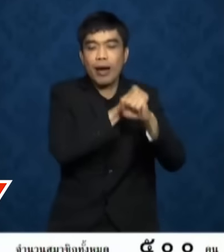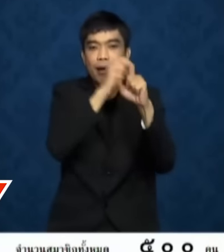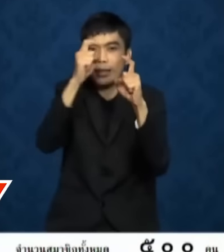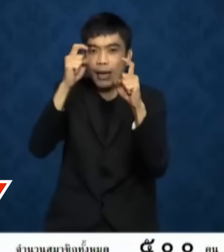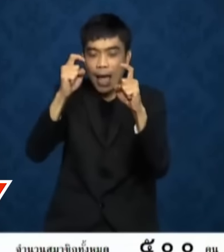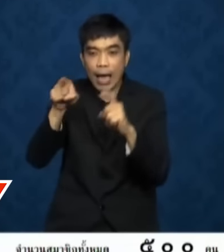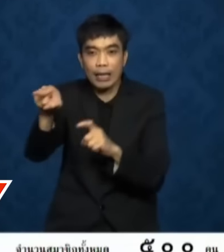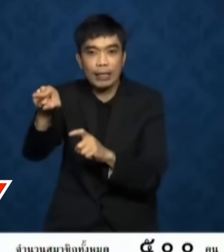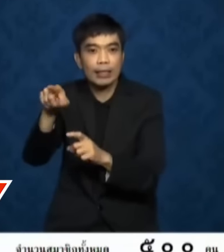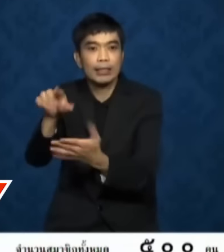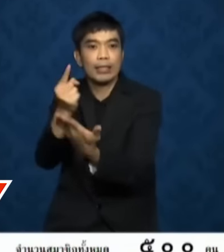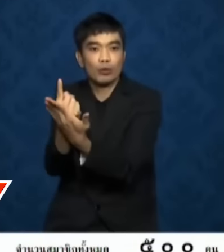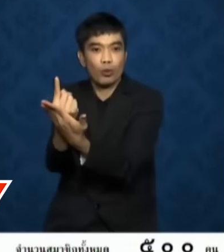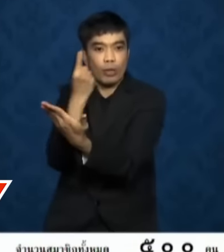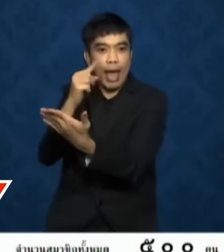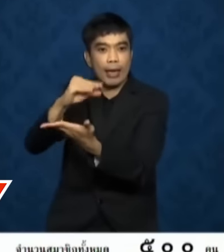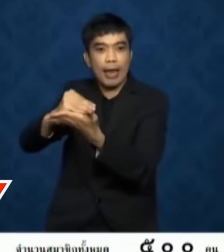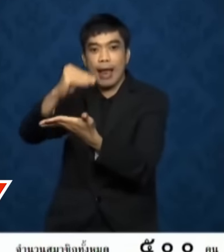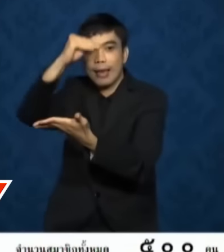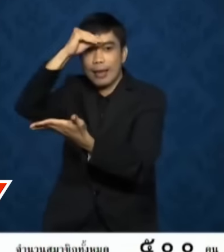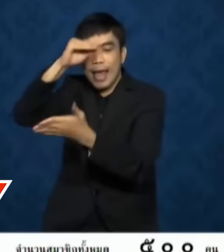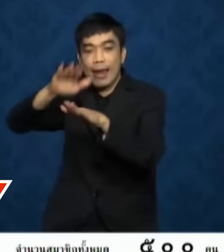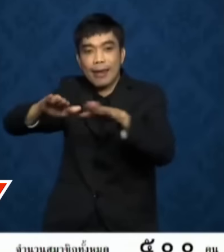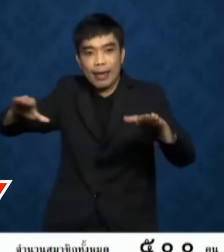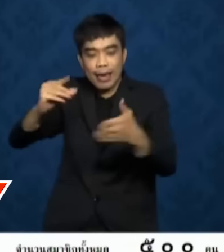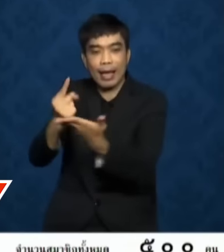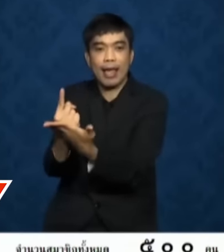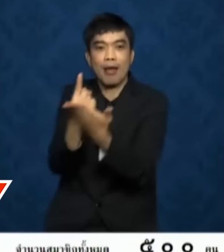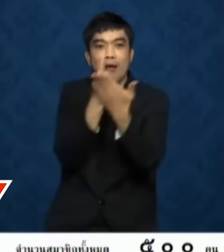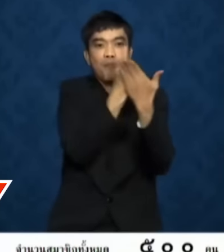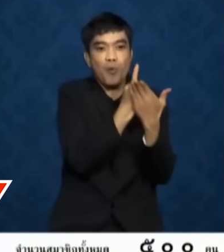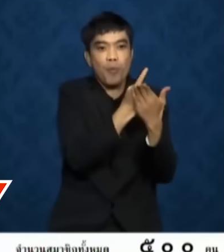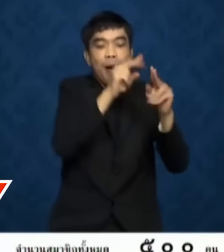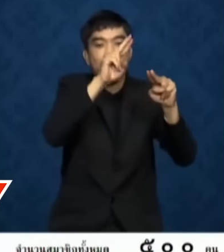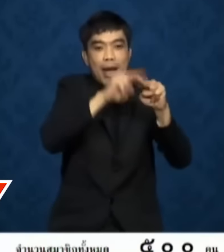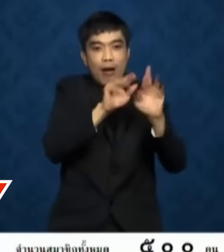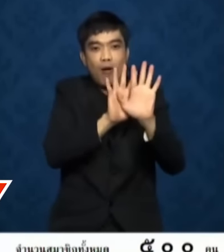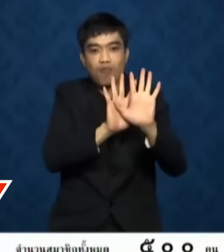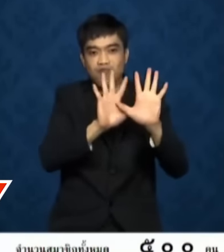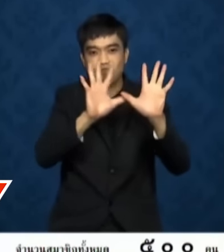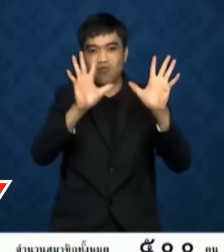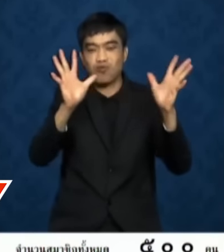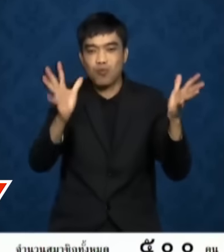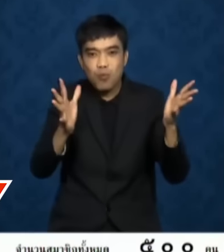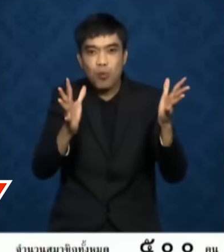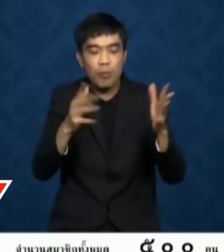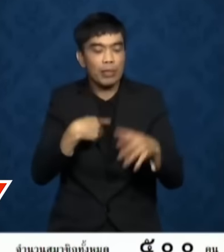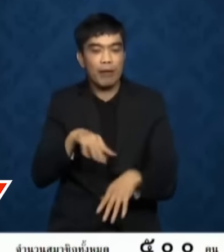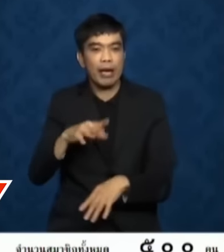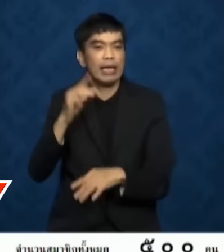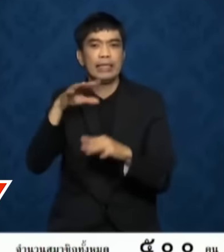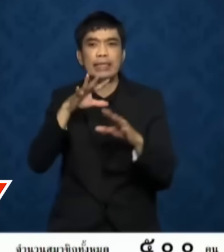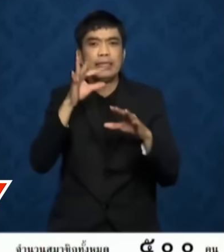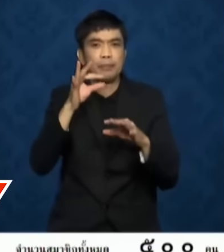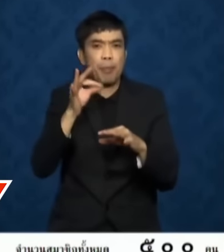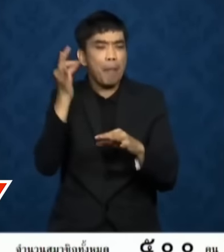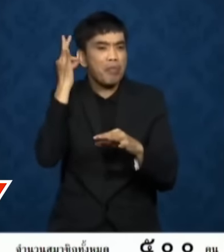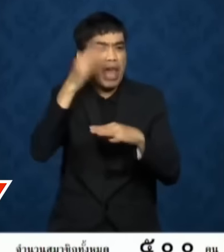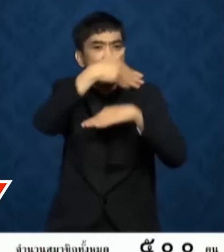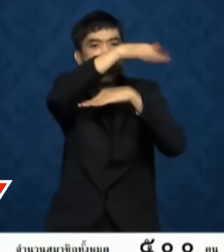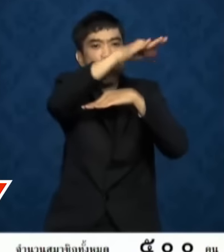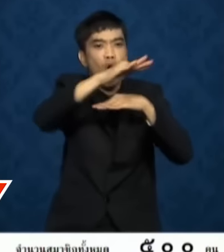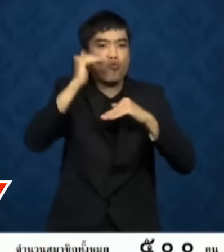ของนักเรียนที่มีตัวแทนที่นั่งอยู่บนโต๊ะพิจารณาเดียวกันกับทุกๆฝ่ายไม่ใช่เป็นเพียงแค่เสียงที่ดังมาจากนอกห้องประ